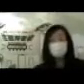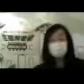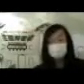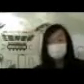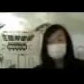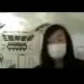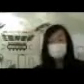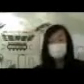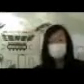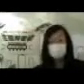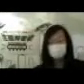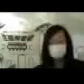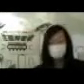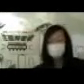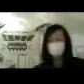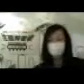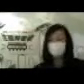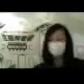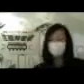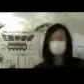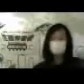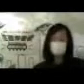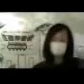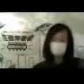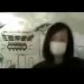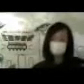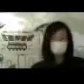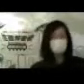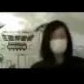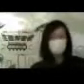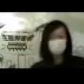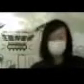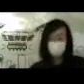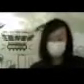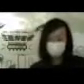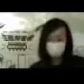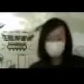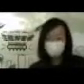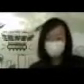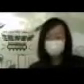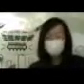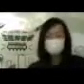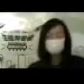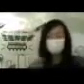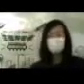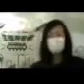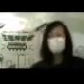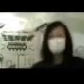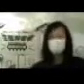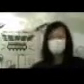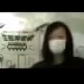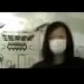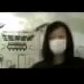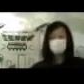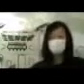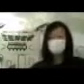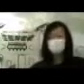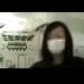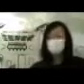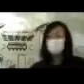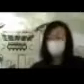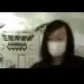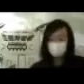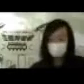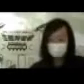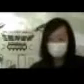石屋冧咗咧而冇咗，佢依然咧可以维持原状咁样。形成一个咁样，好似一个树